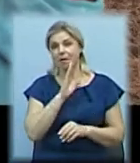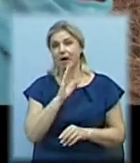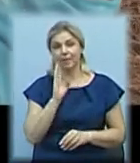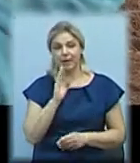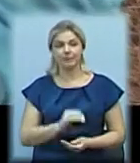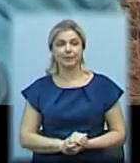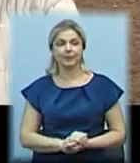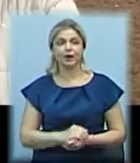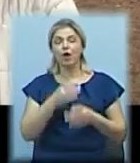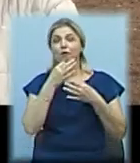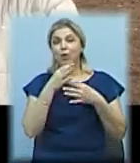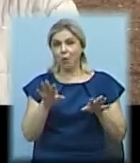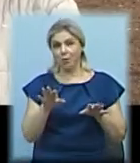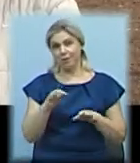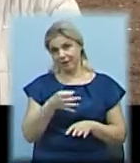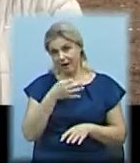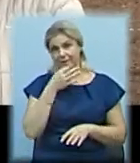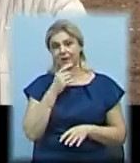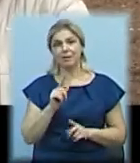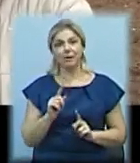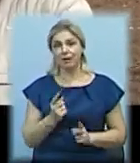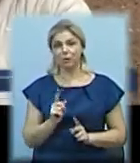В будь-якому випадку подобається, тому що це